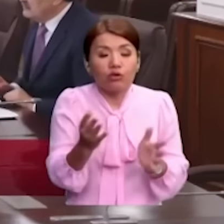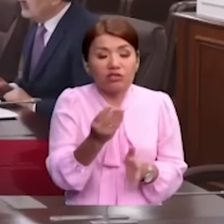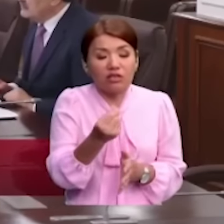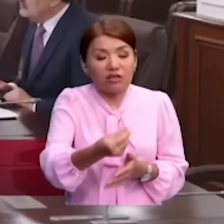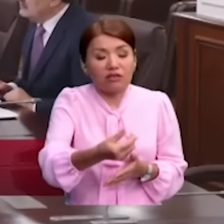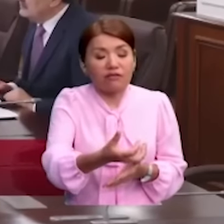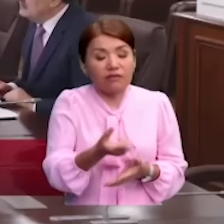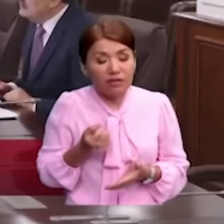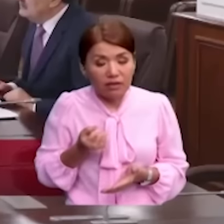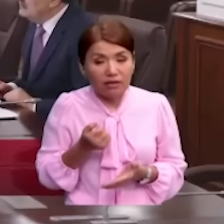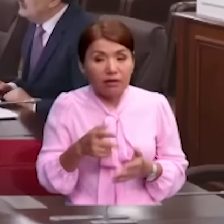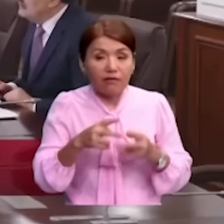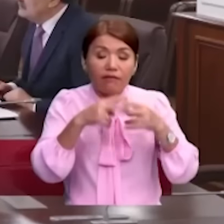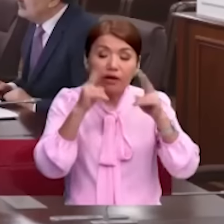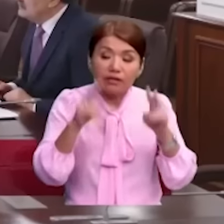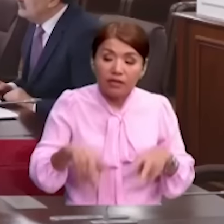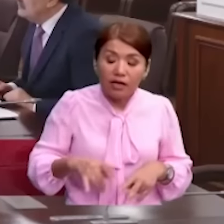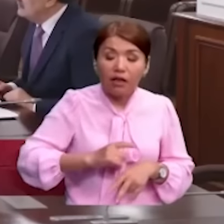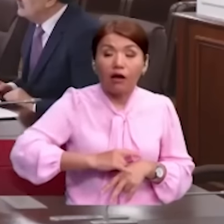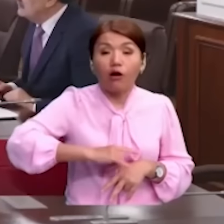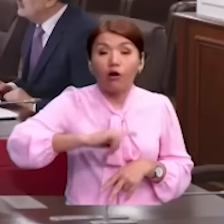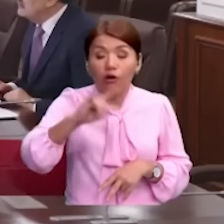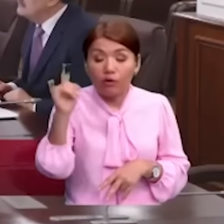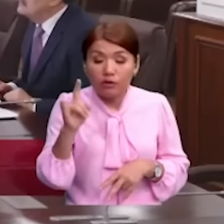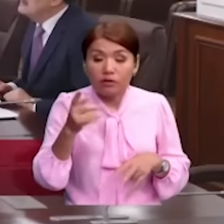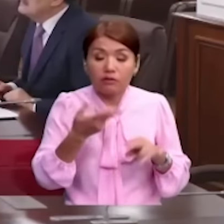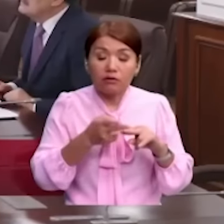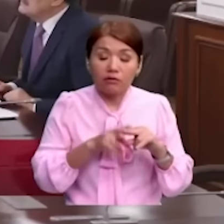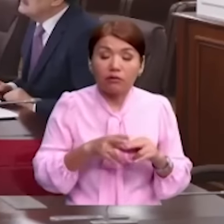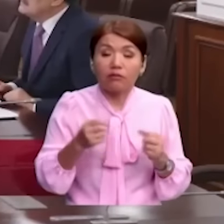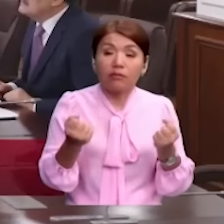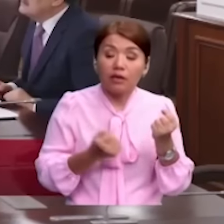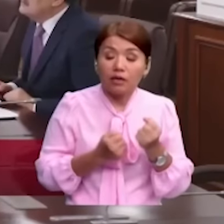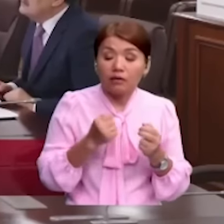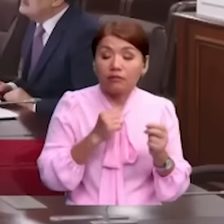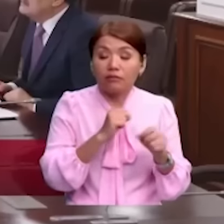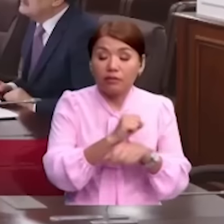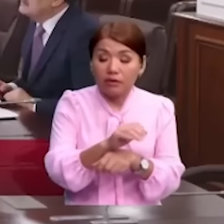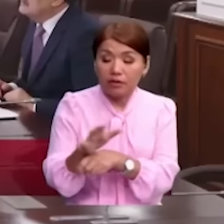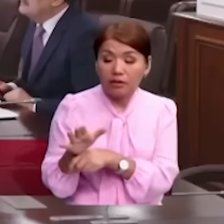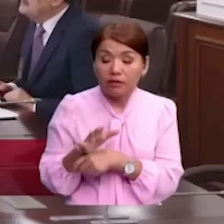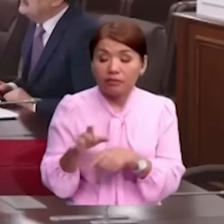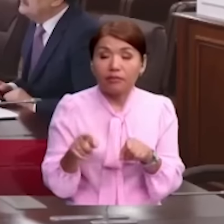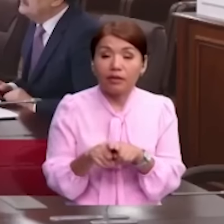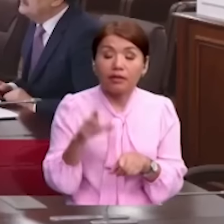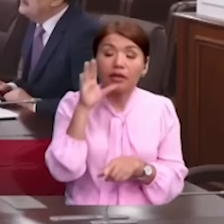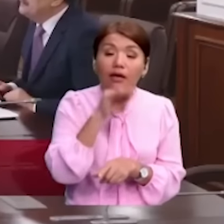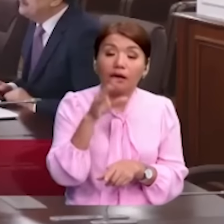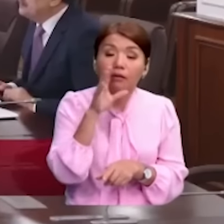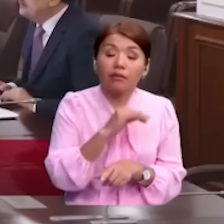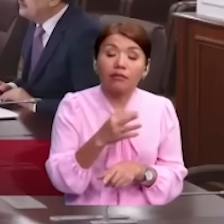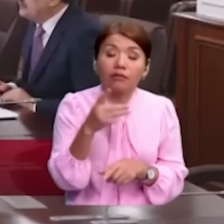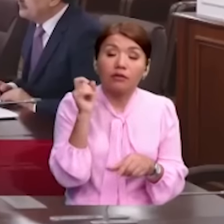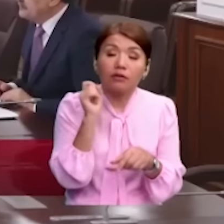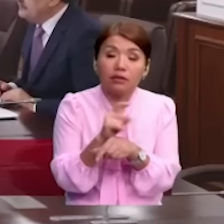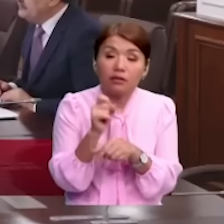қалу. Вокзалдар мен әуежайларда үркенетті көлік түрмен қамтамасыз ету туралы әкімдіктерге қанша рет